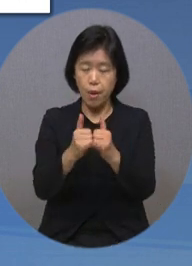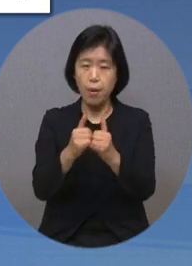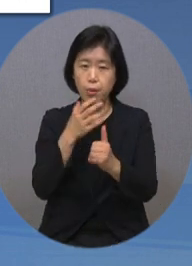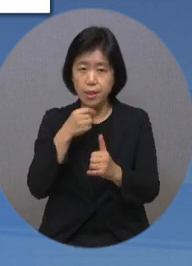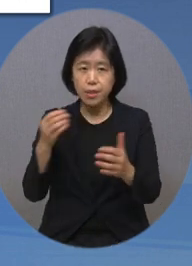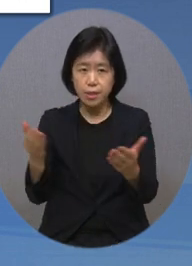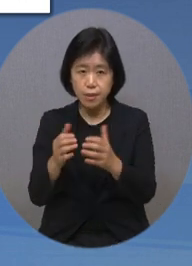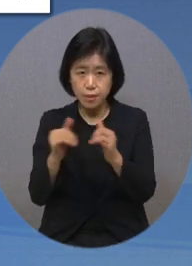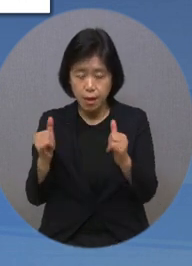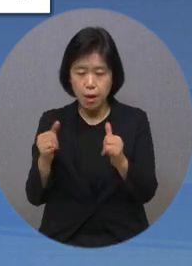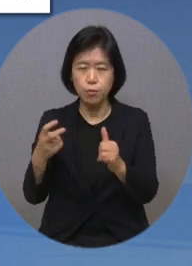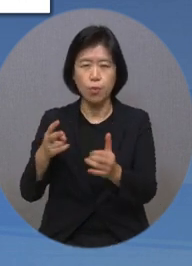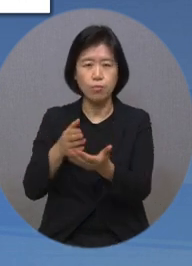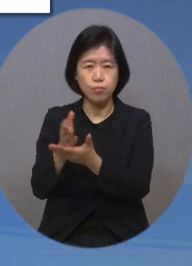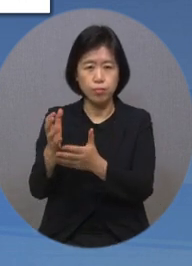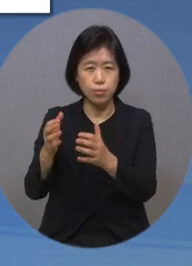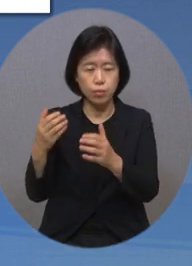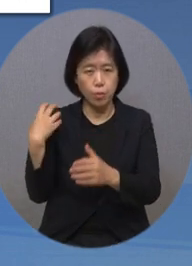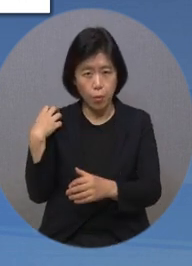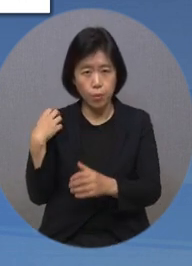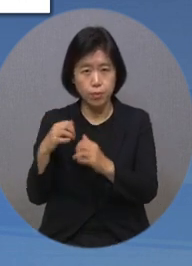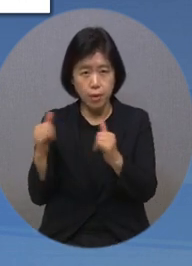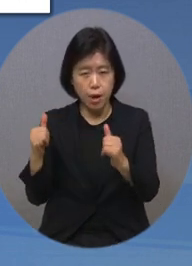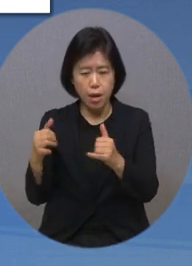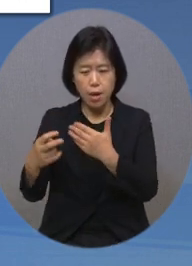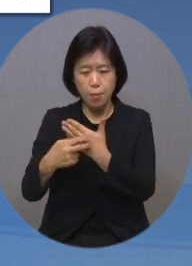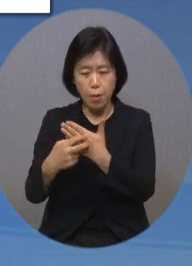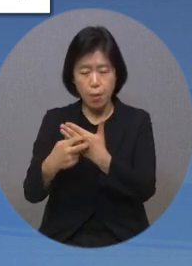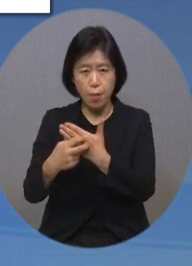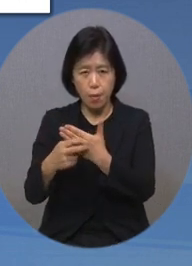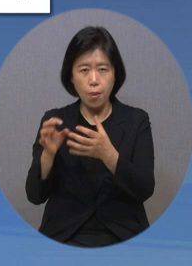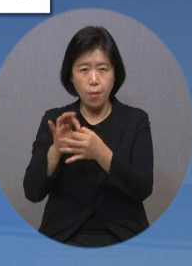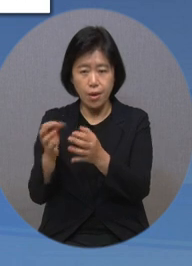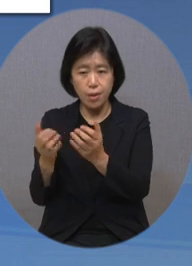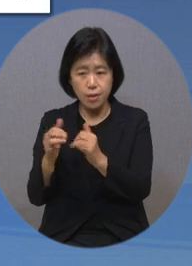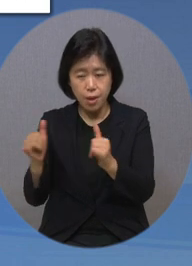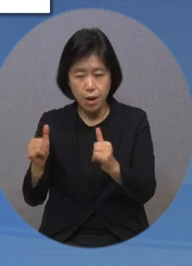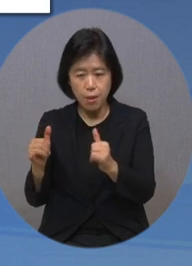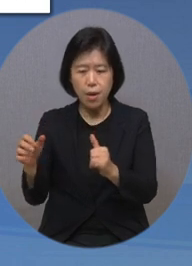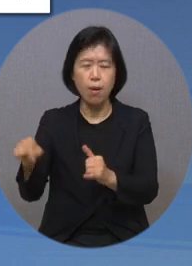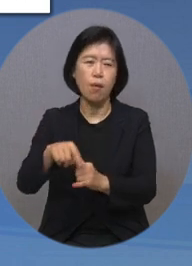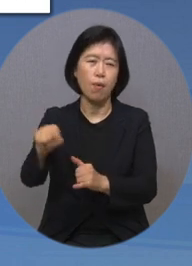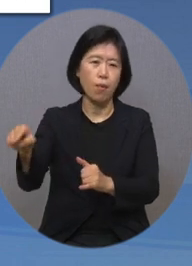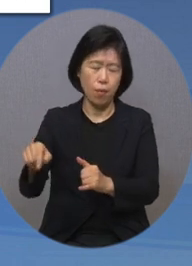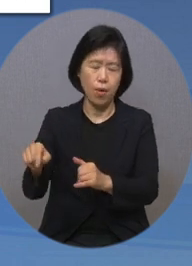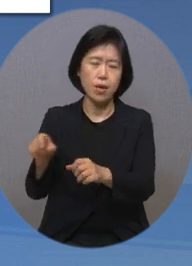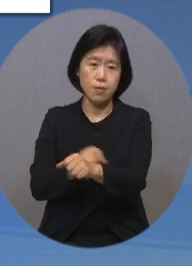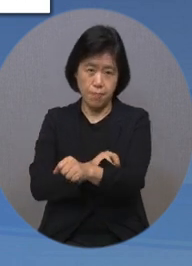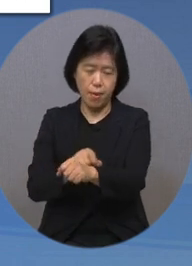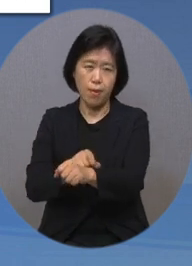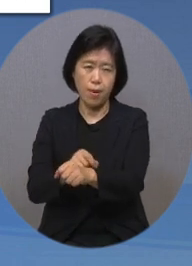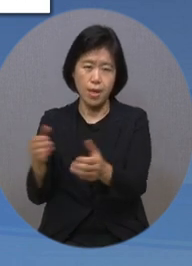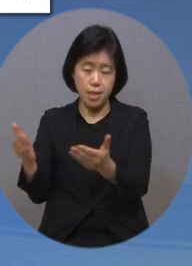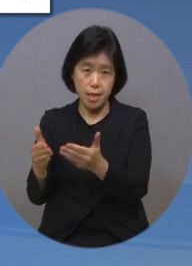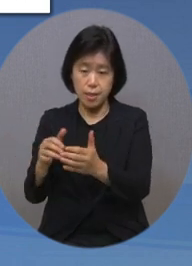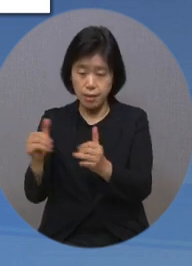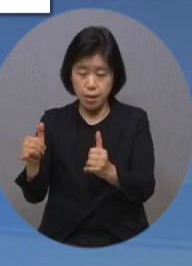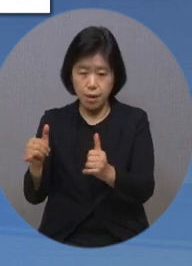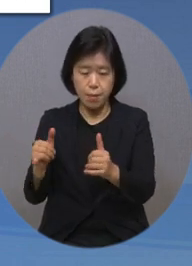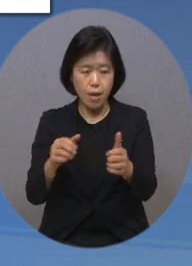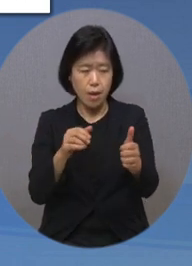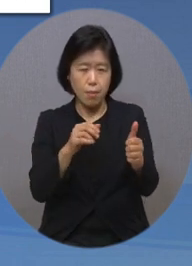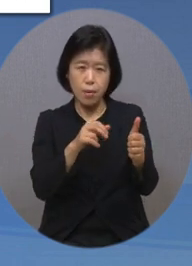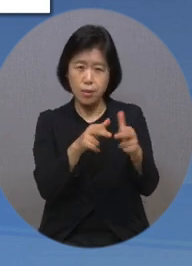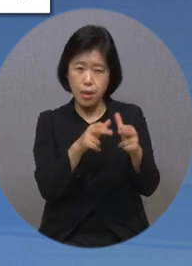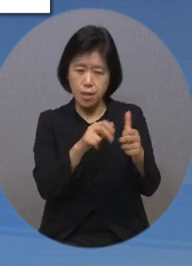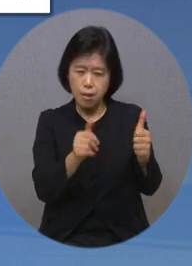종사자와 전담 공무원, 의료인 등 특정 직군에 한해 직무상 장애인 학대를 알게 된 경우 지체 없이